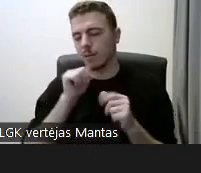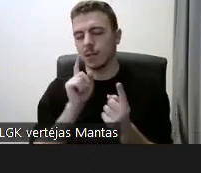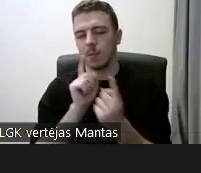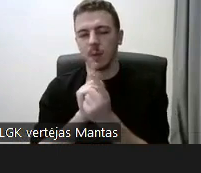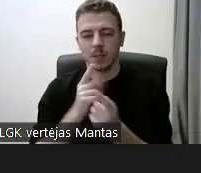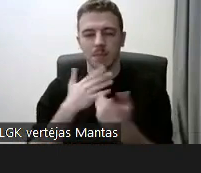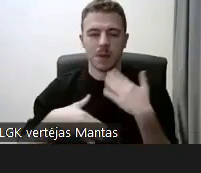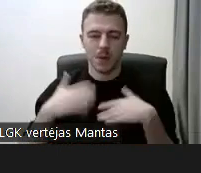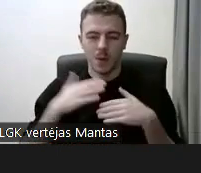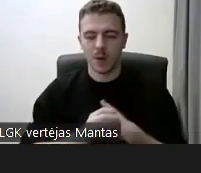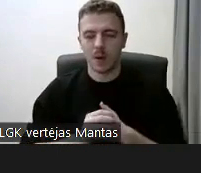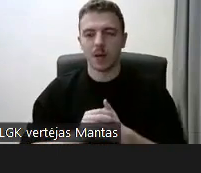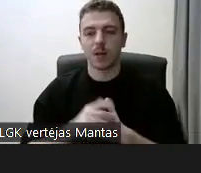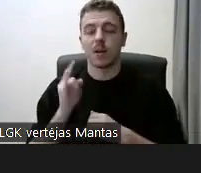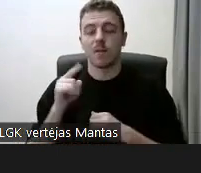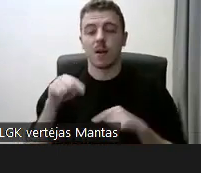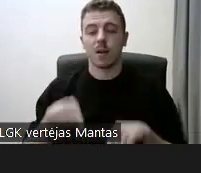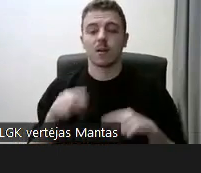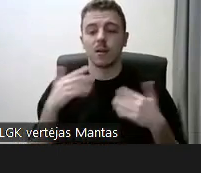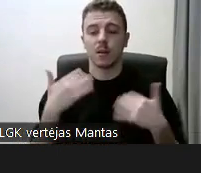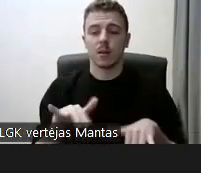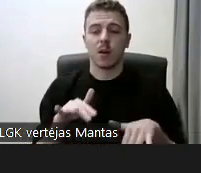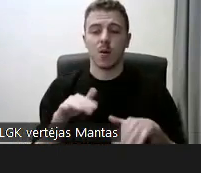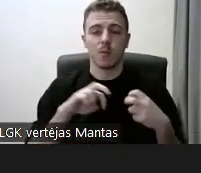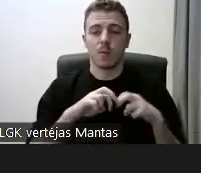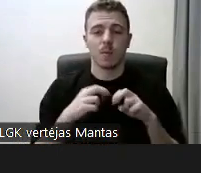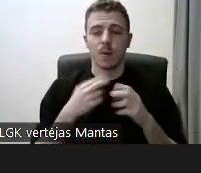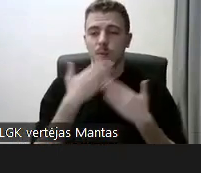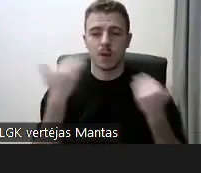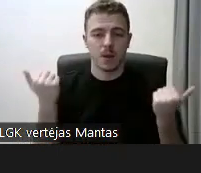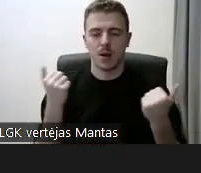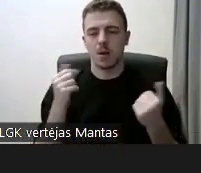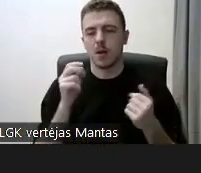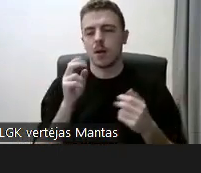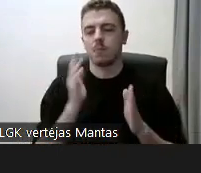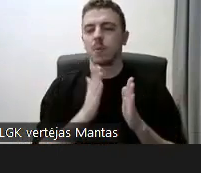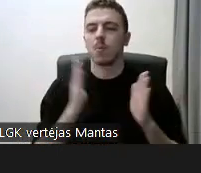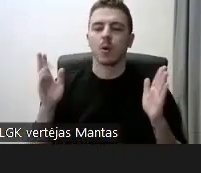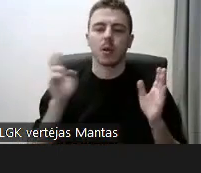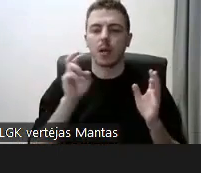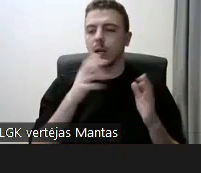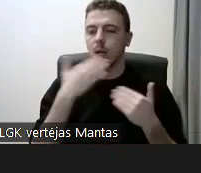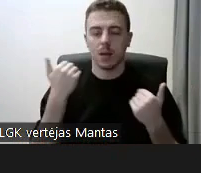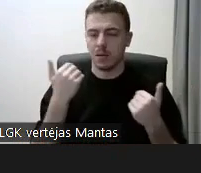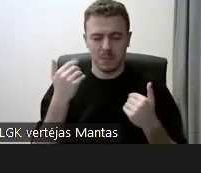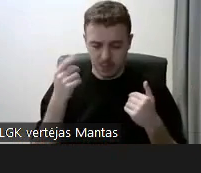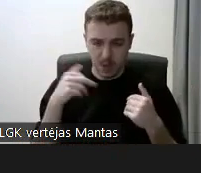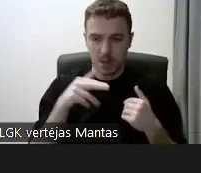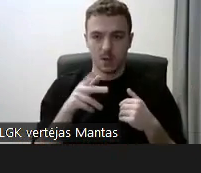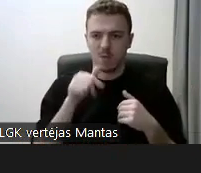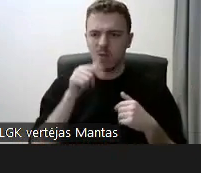ir vaikui jau šitoj vietoj nėra problemų, kad neina į biblioteką, todėl kad ten gal kokia pikta bibliotekininkė